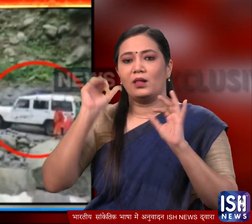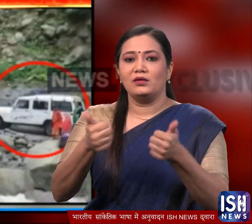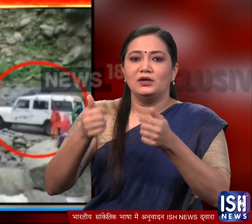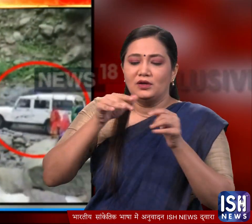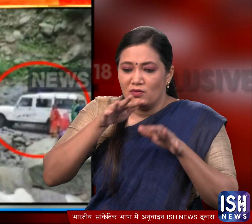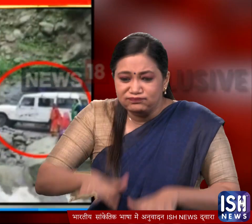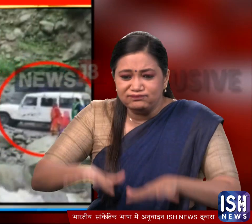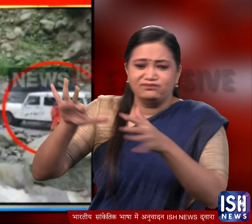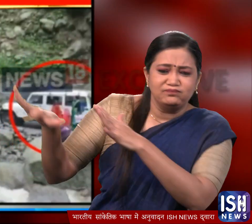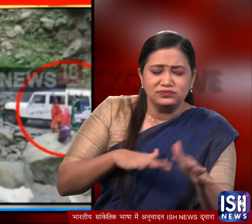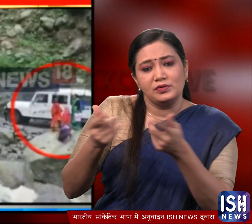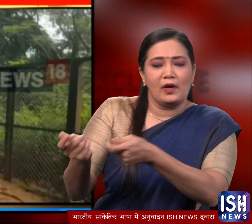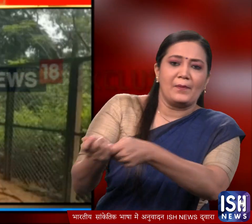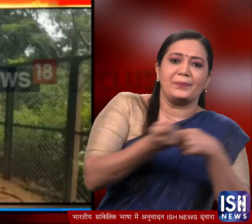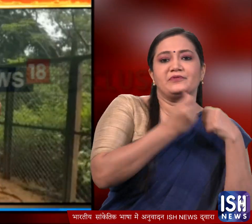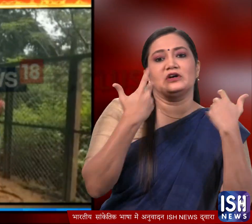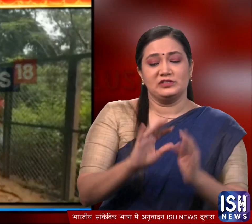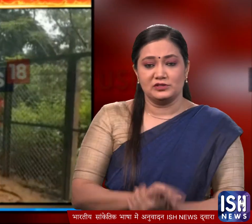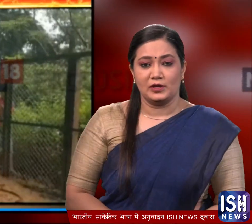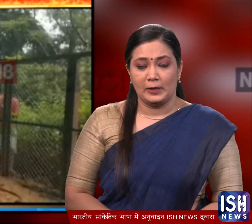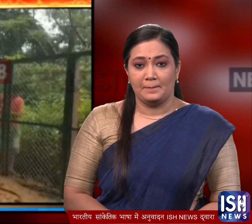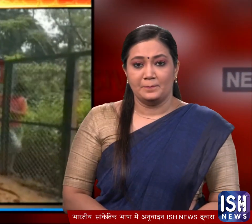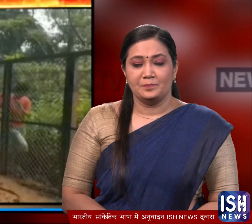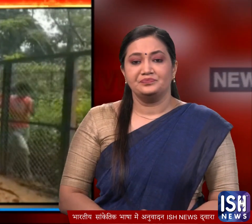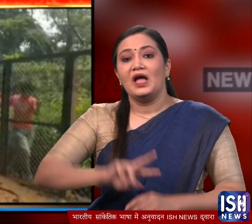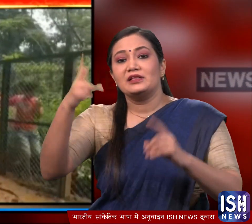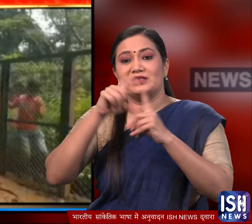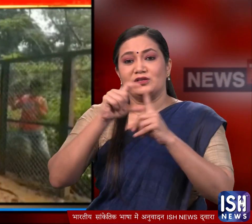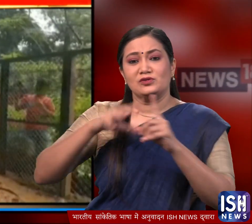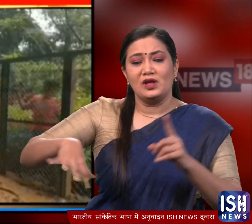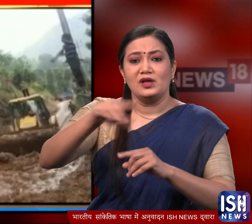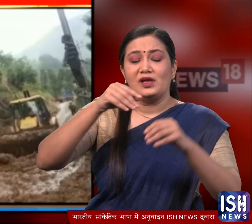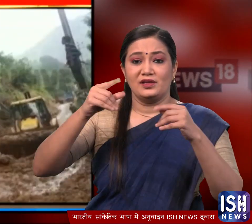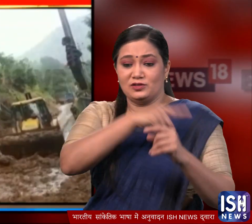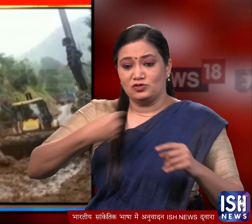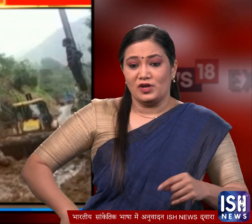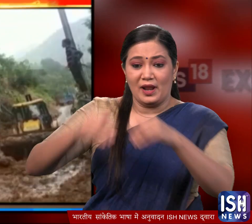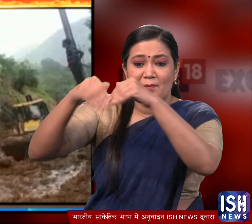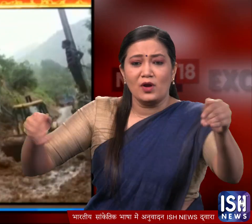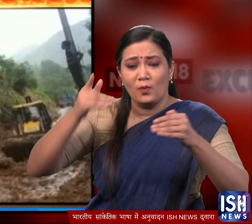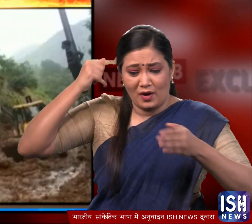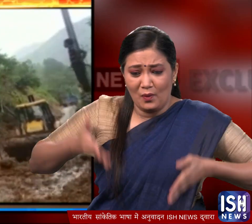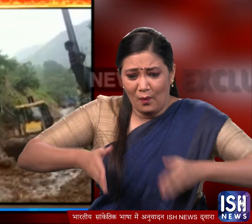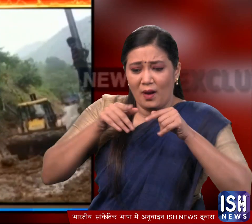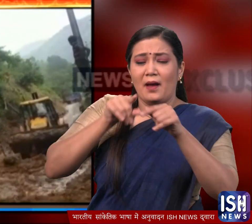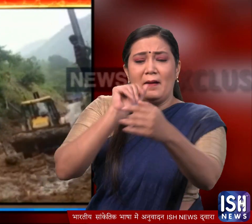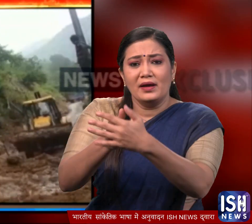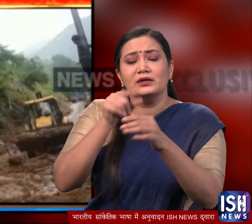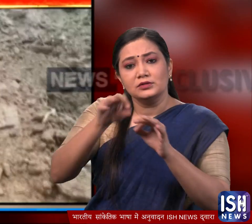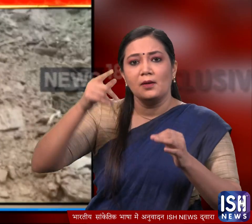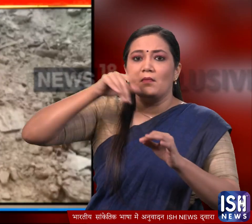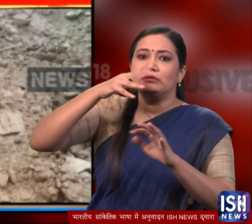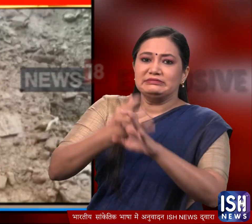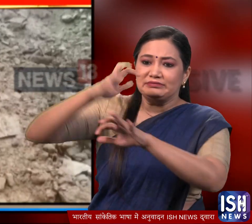नाले के बीच से उसे बाहर निकाल लिया गया। जो तस्वीरें धारचूला से सामने आई, उनमें चीन बॉर्डर से जोड़ने वाला एक रास्ता पहाड़ के मलबे से ब्लॉक